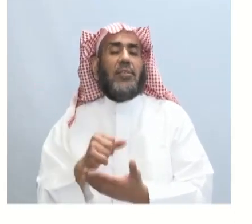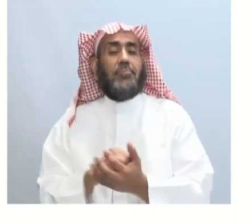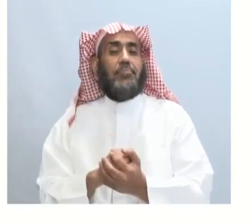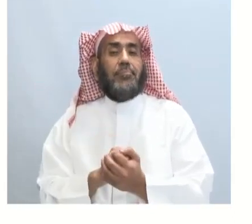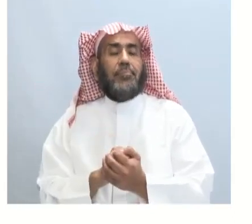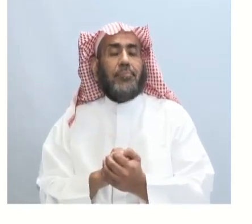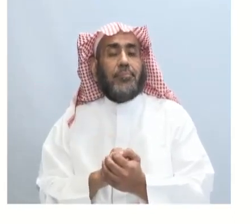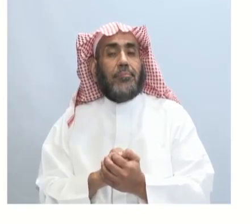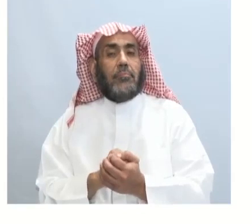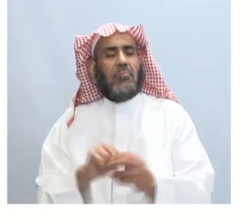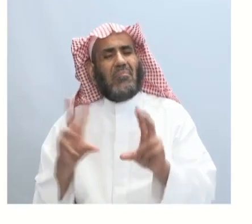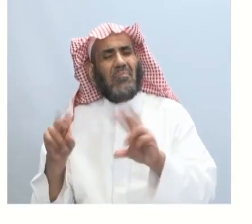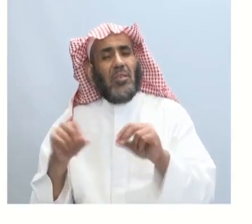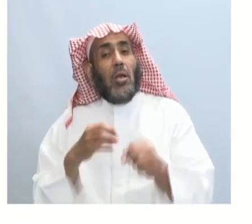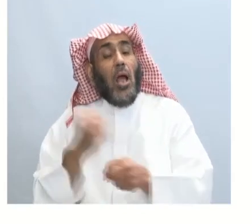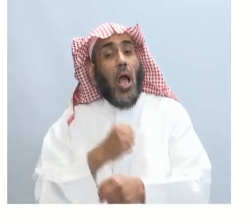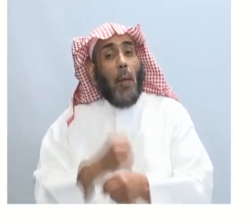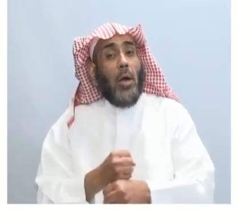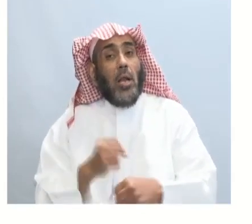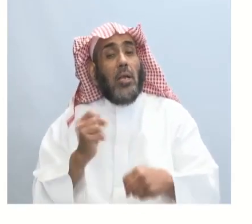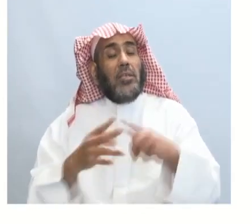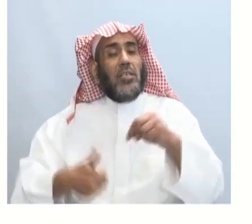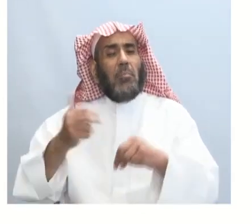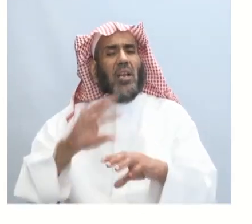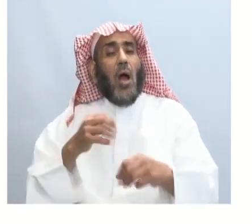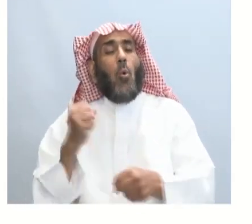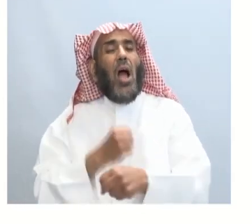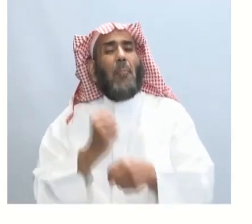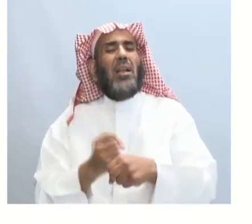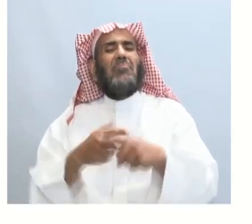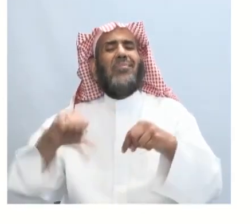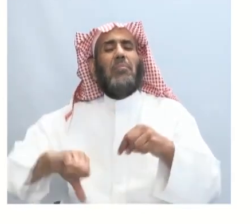الشخصي سواء كان عملا ايجابيا ام سلبيا